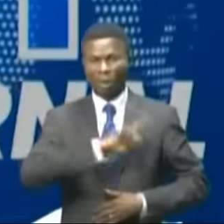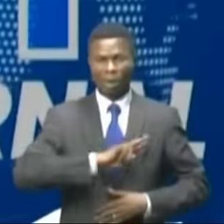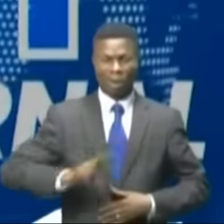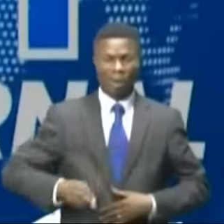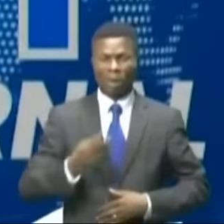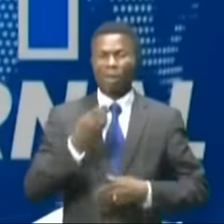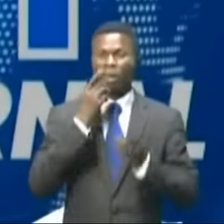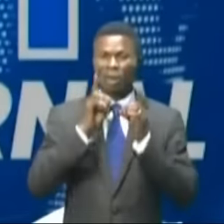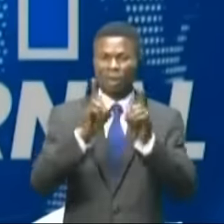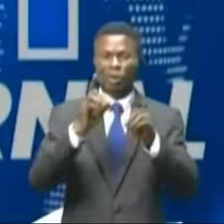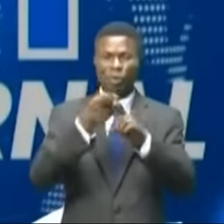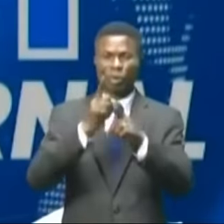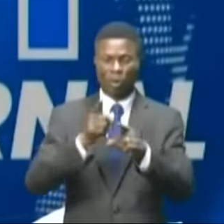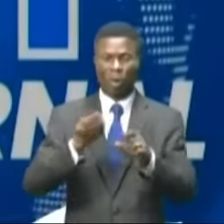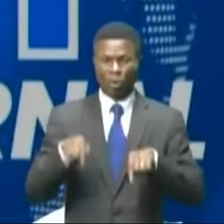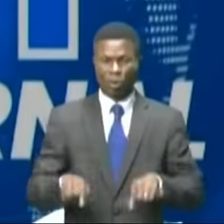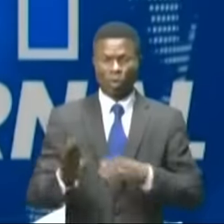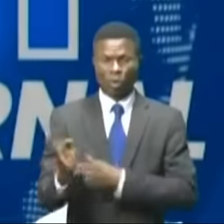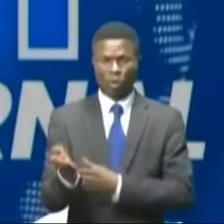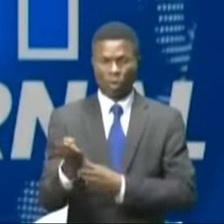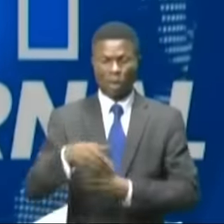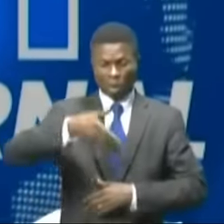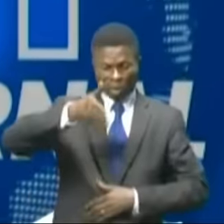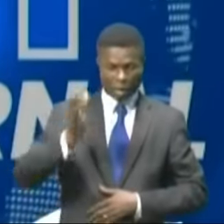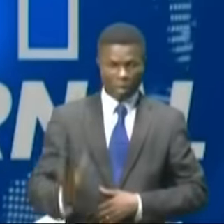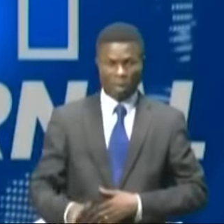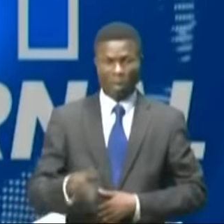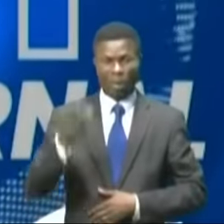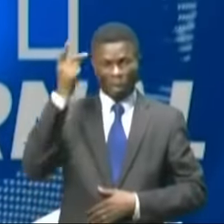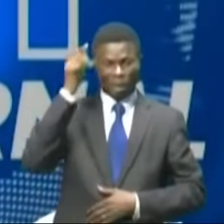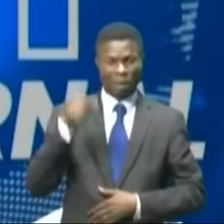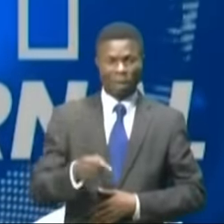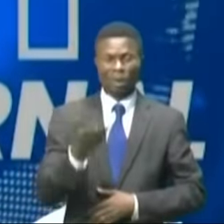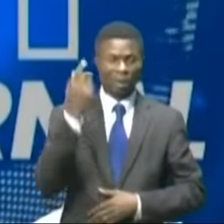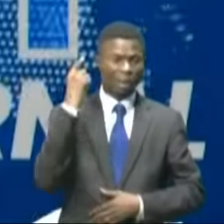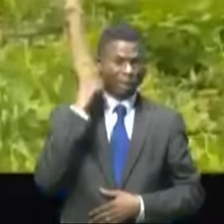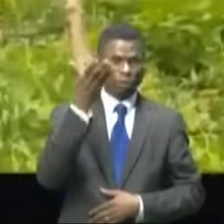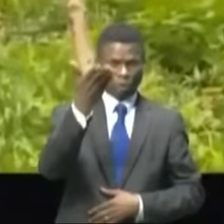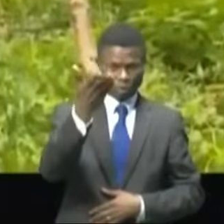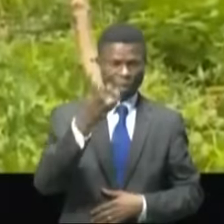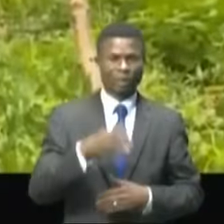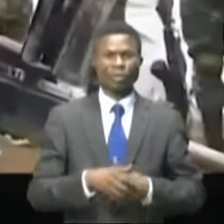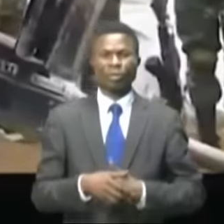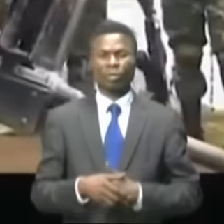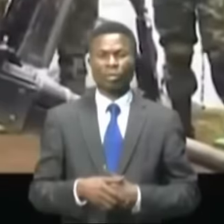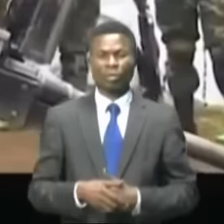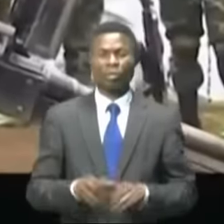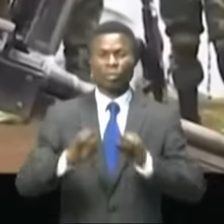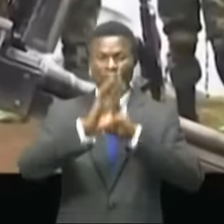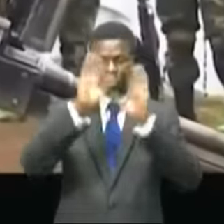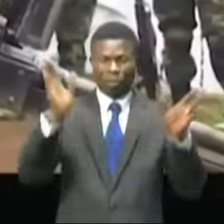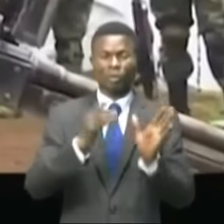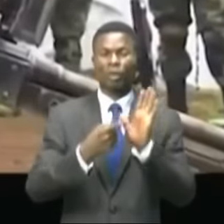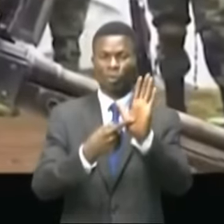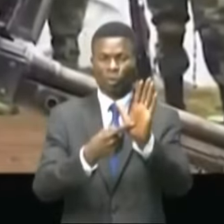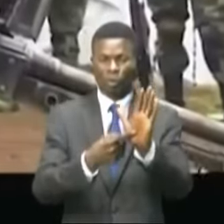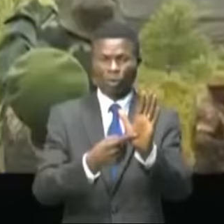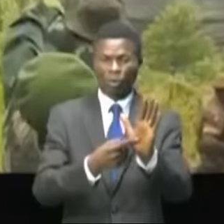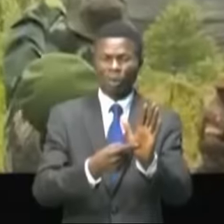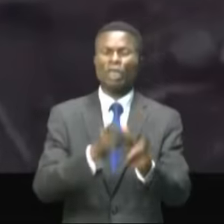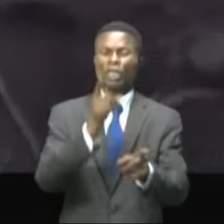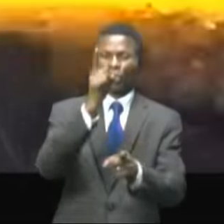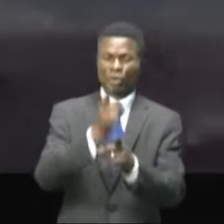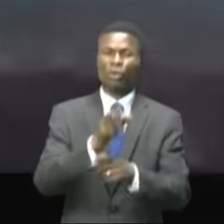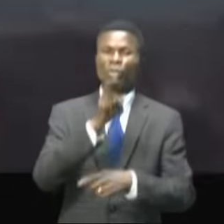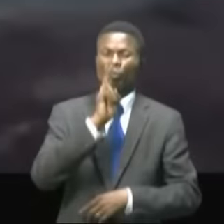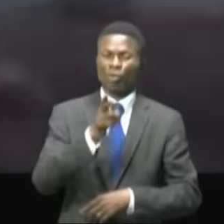déclaration faite ce matin par ces experts à Kinshasa, Rodé Panda. C'est clairement établi, noir sur blanc